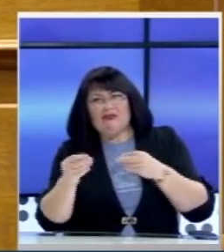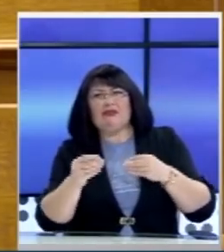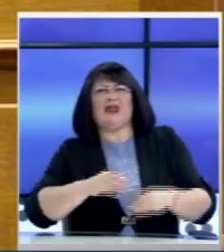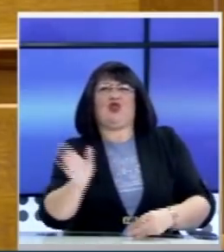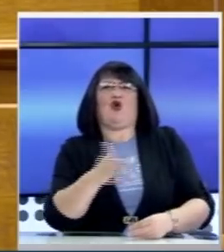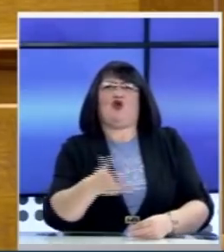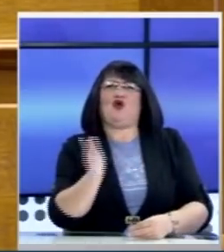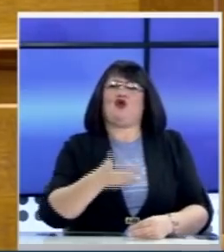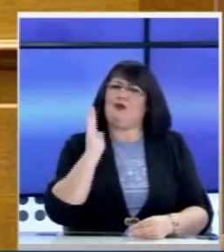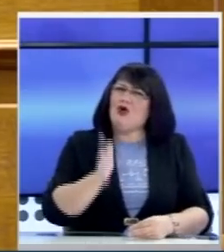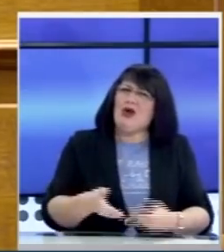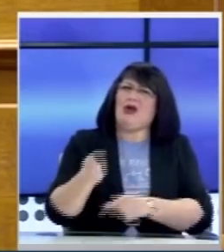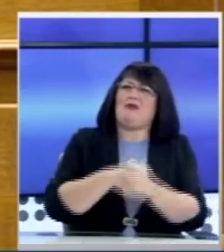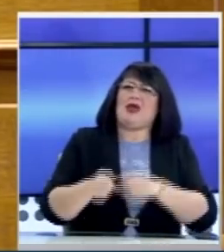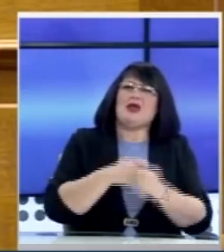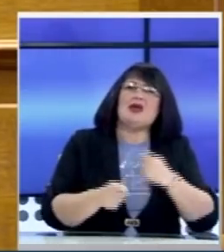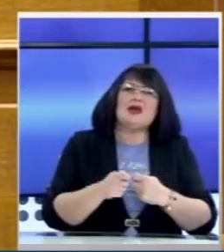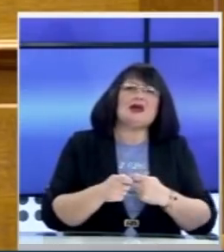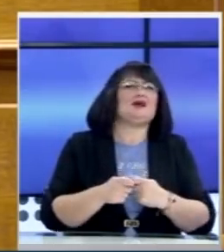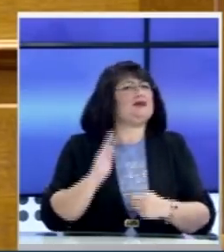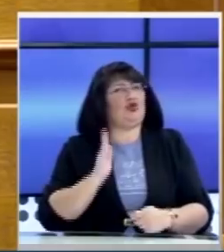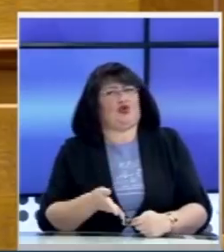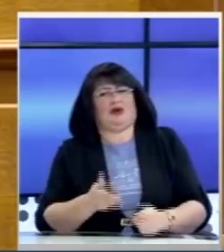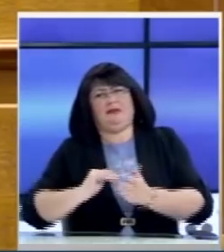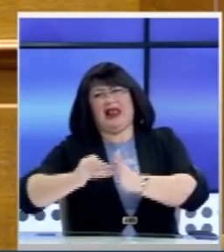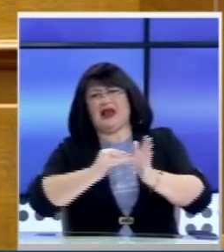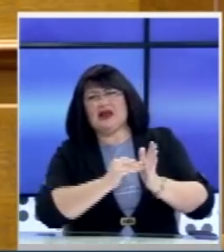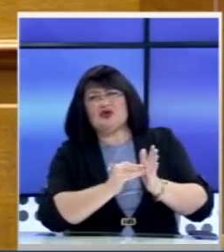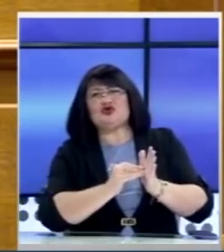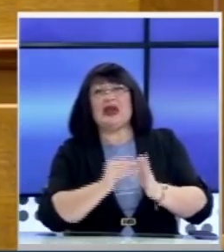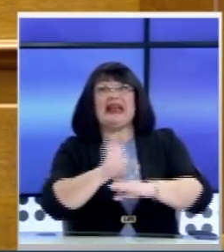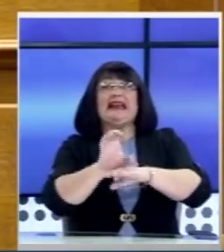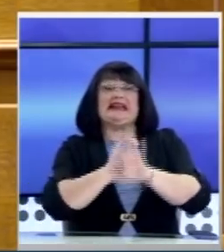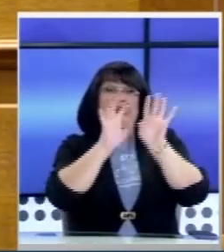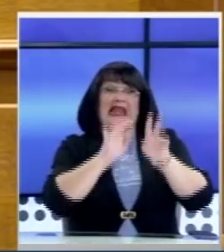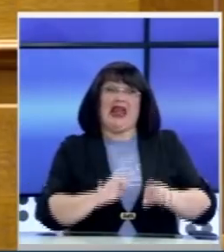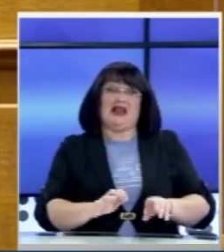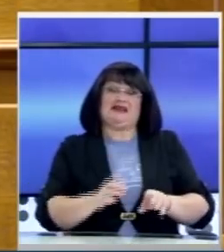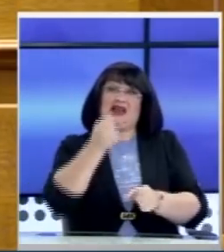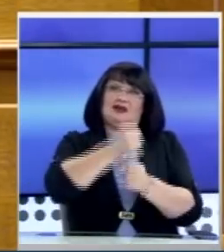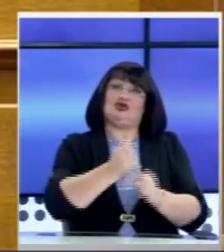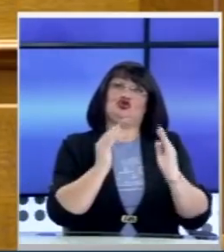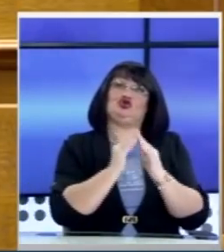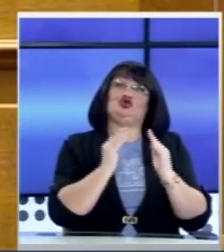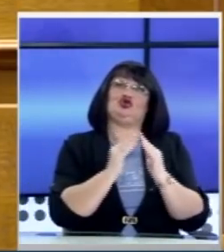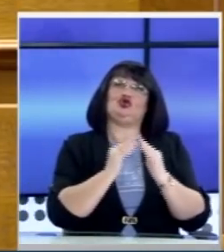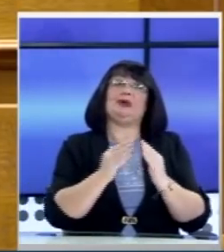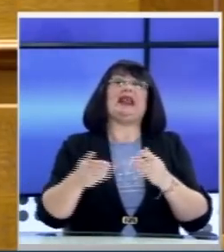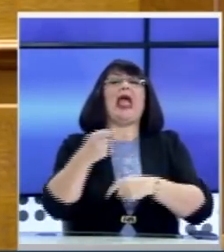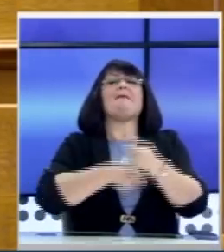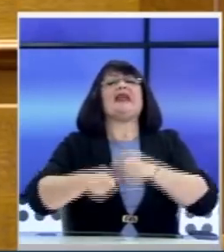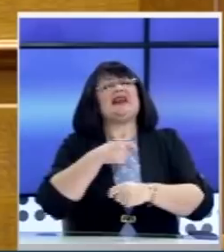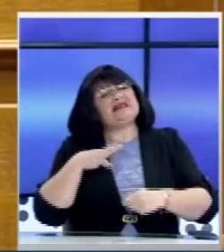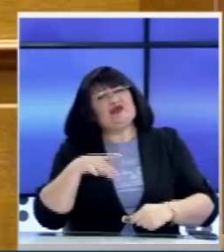απολύσεις από επιχειρήσεις του εργατικού δυναμικού, την τηλεργασία, χρόνια επιδίωξη των μεγάλων